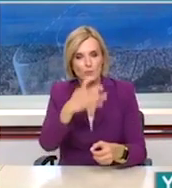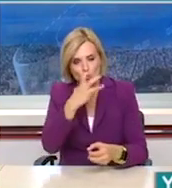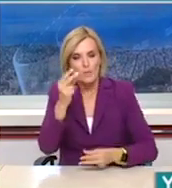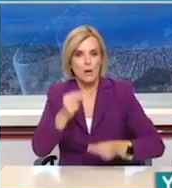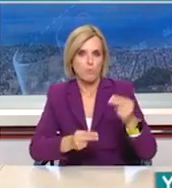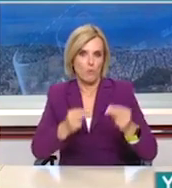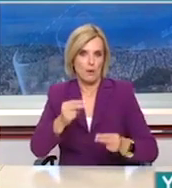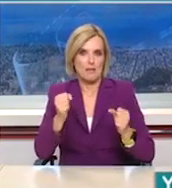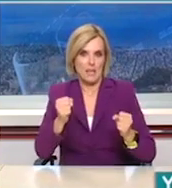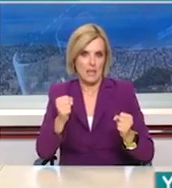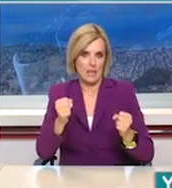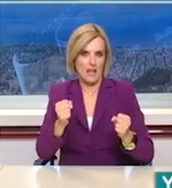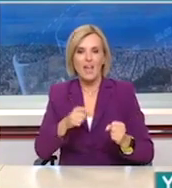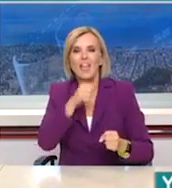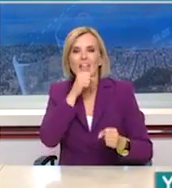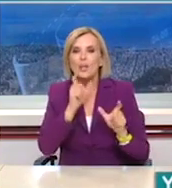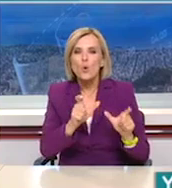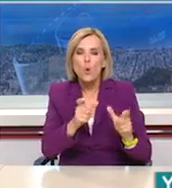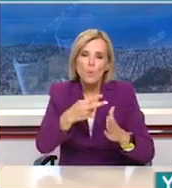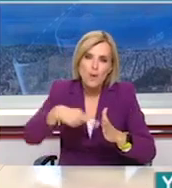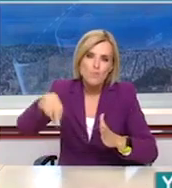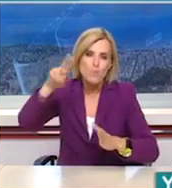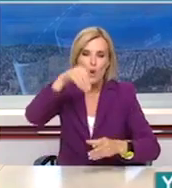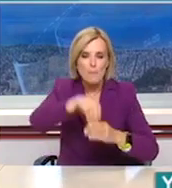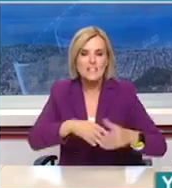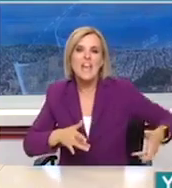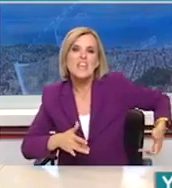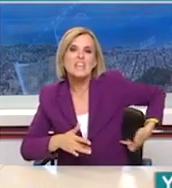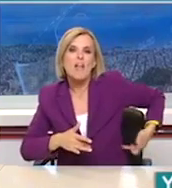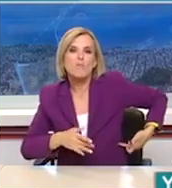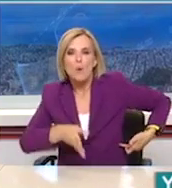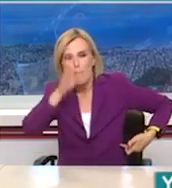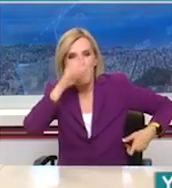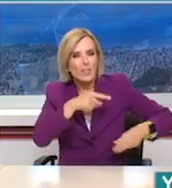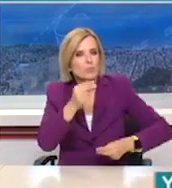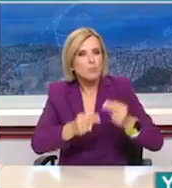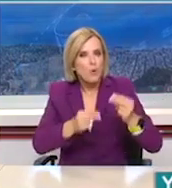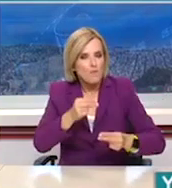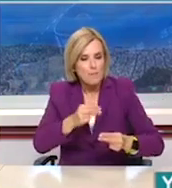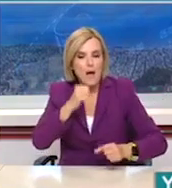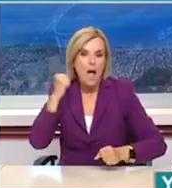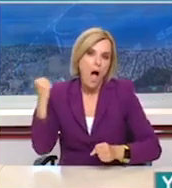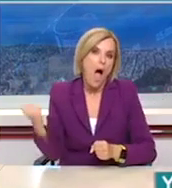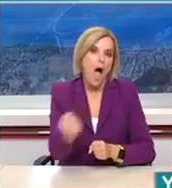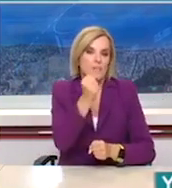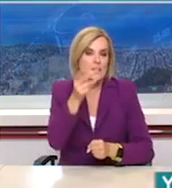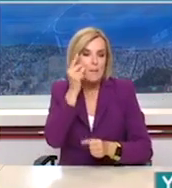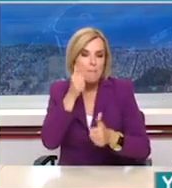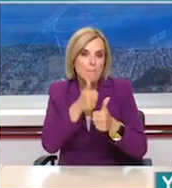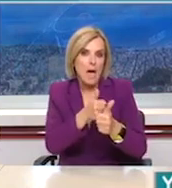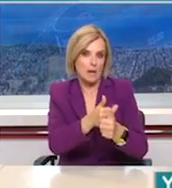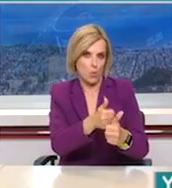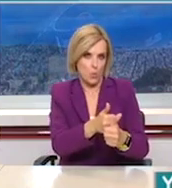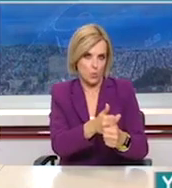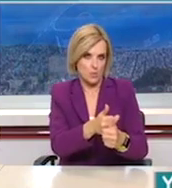υγείας, όπως τις επιδημίες στα γεροκομεία και στους νεφροπαθείς, πάλι με αυστηρή επιτήρηση από τον γιατρό χωρίς